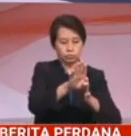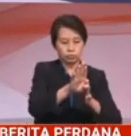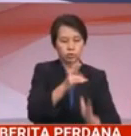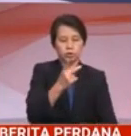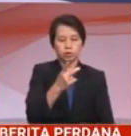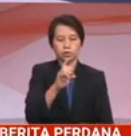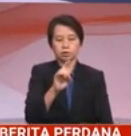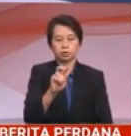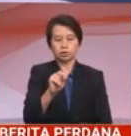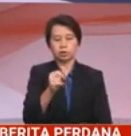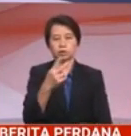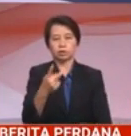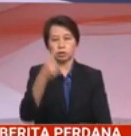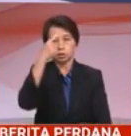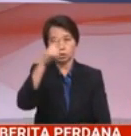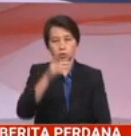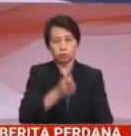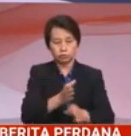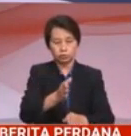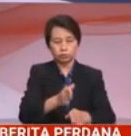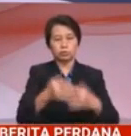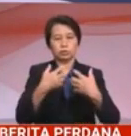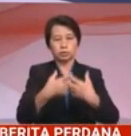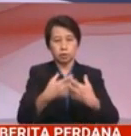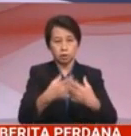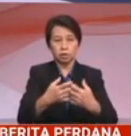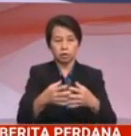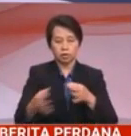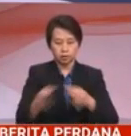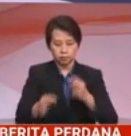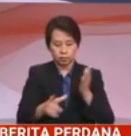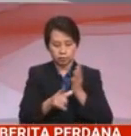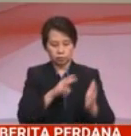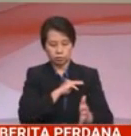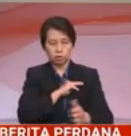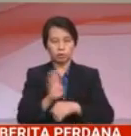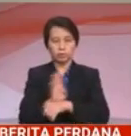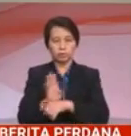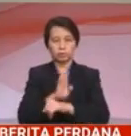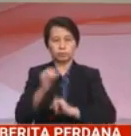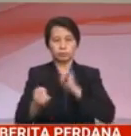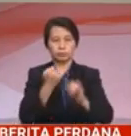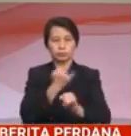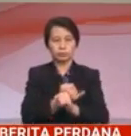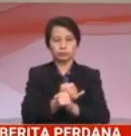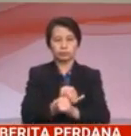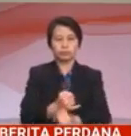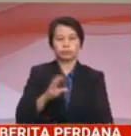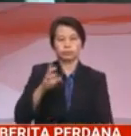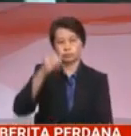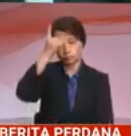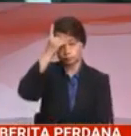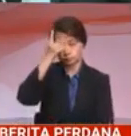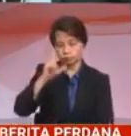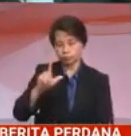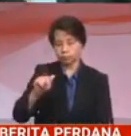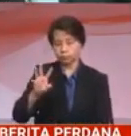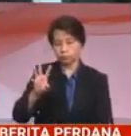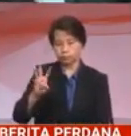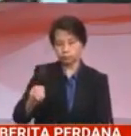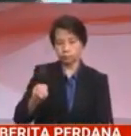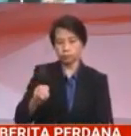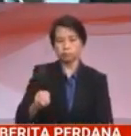keluaran dalam negara kasar bagi sektor pembuatan. Jelas Timbalan Menteri Perdagangan Antarabangsa dan Industri, Datuk Lim Ban